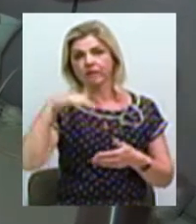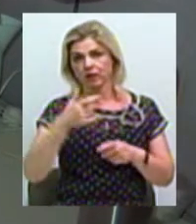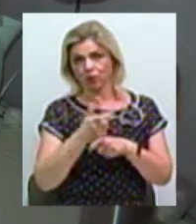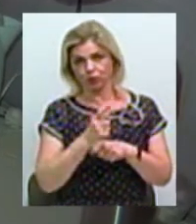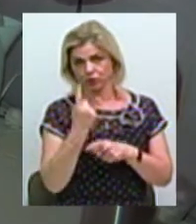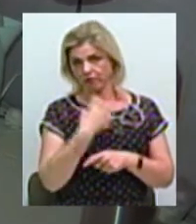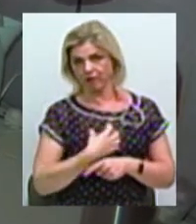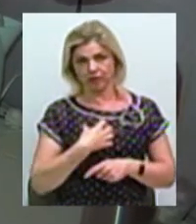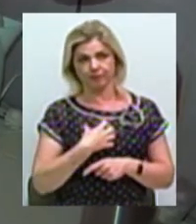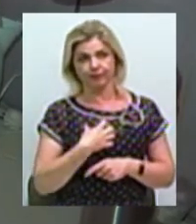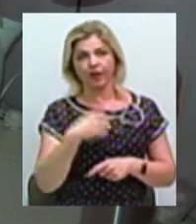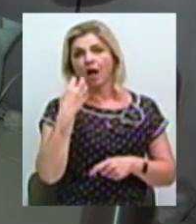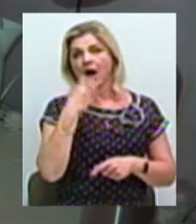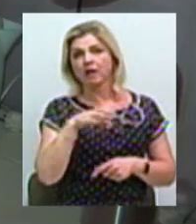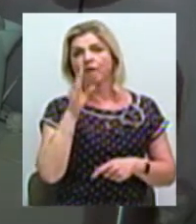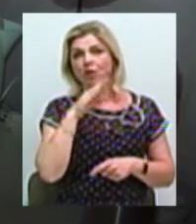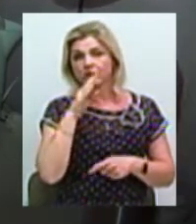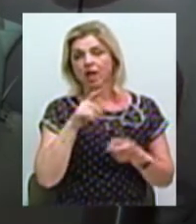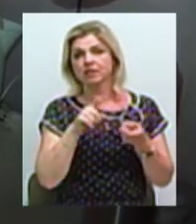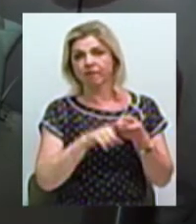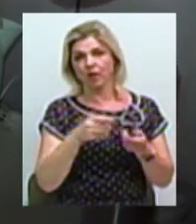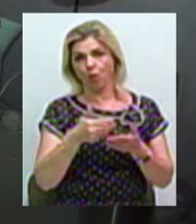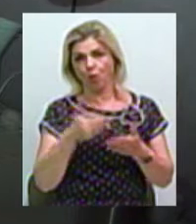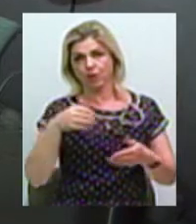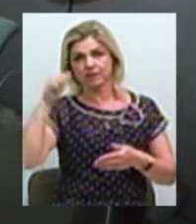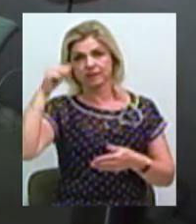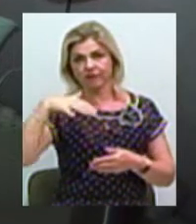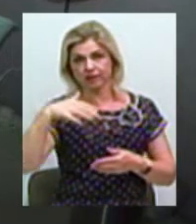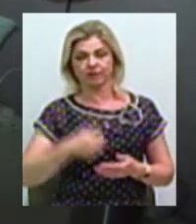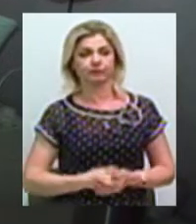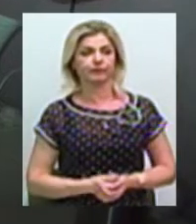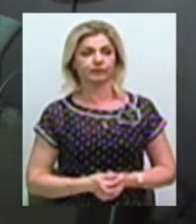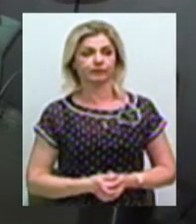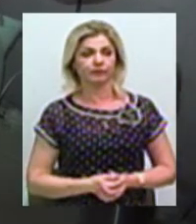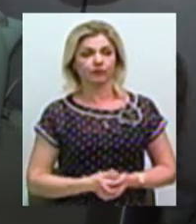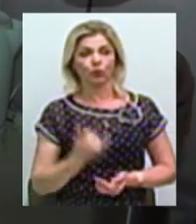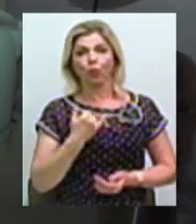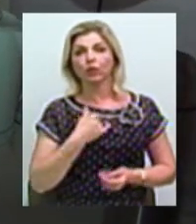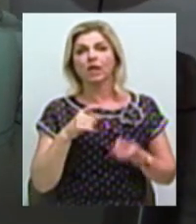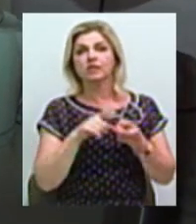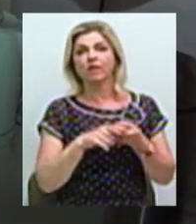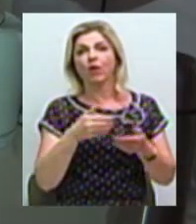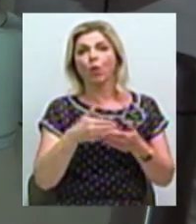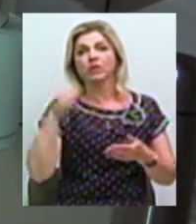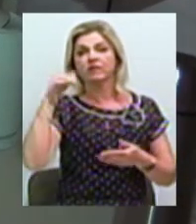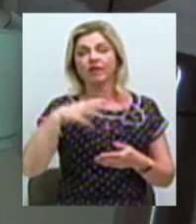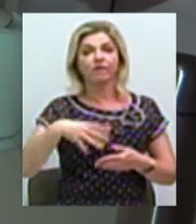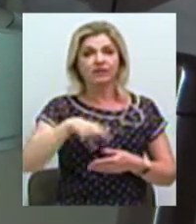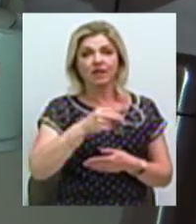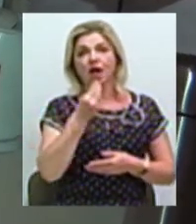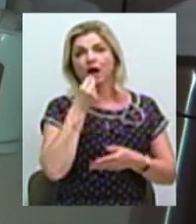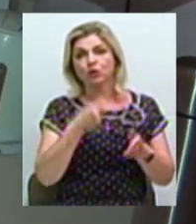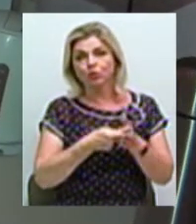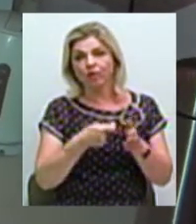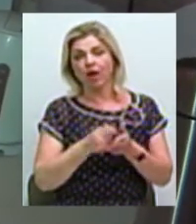велика. Гаряча вода в нас залежить від світла. Гаряча вода в нас залежить від світла. У нас залежить від світла все – харчування, миття,